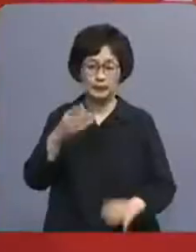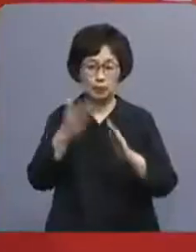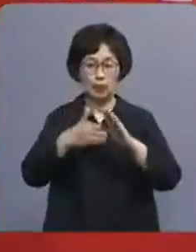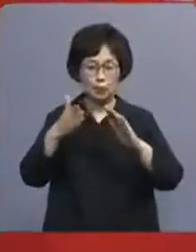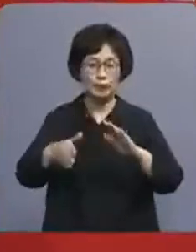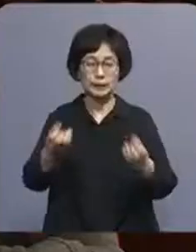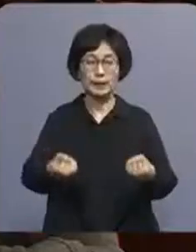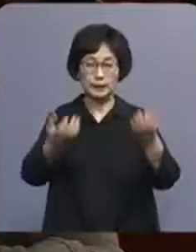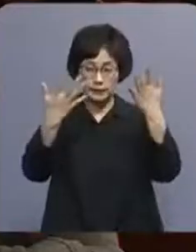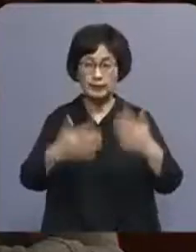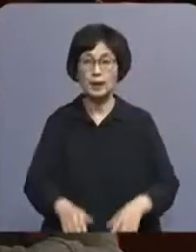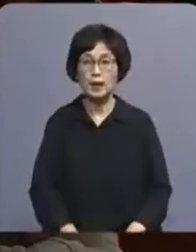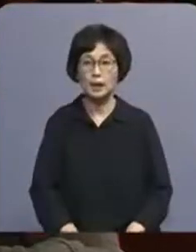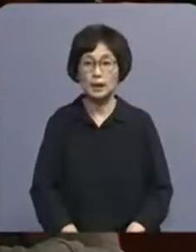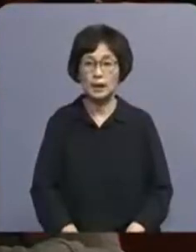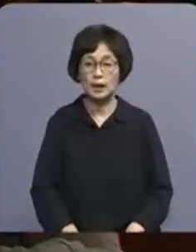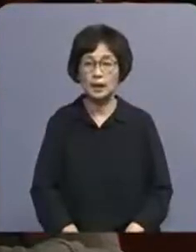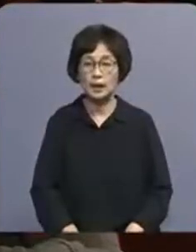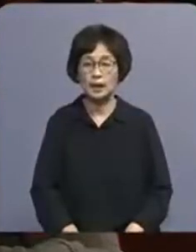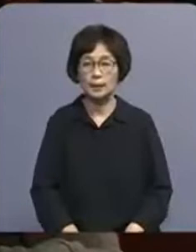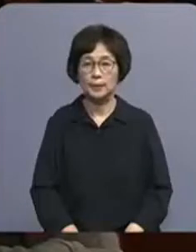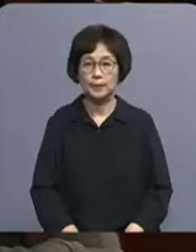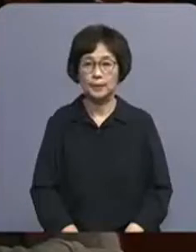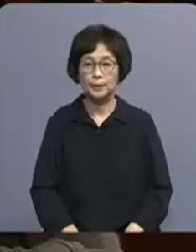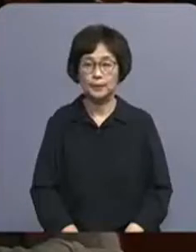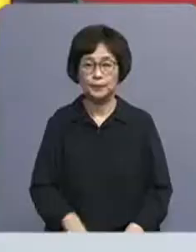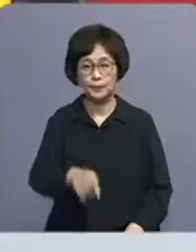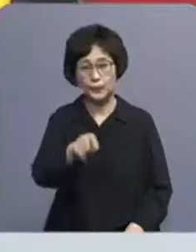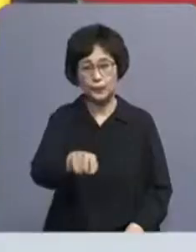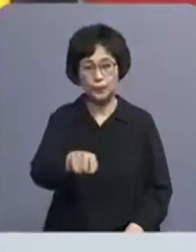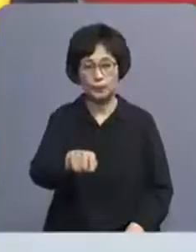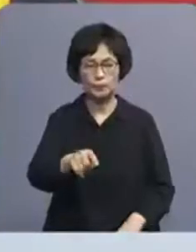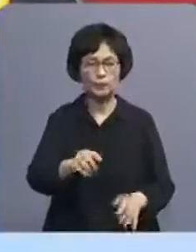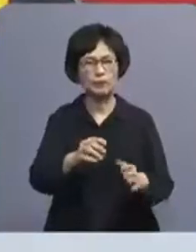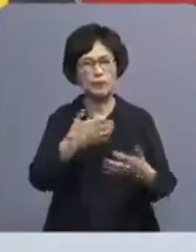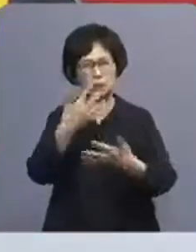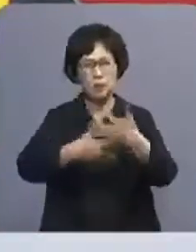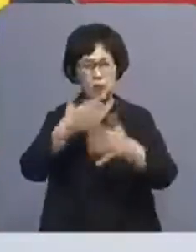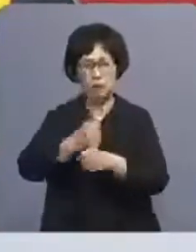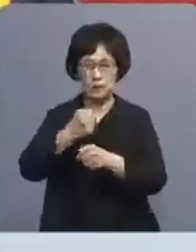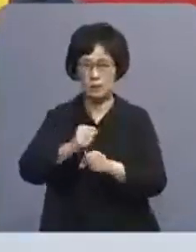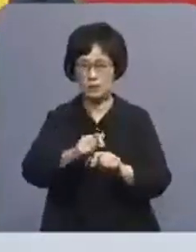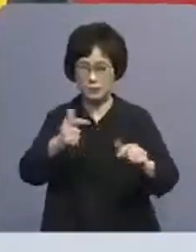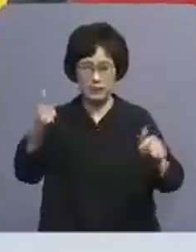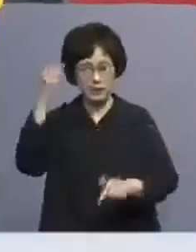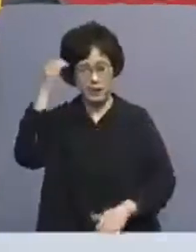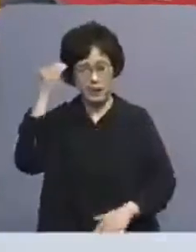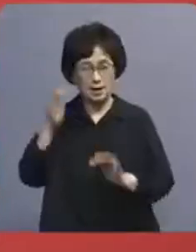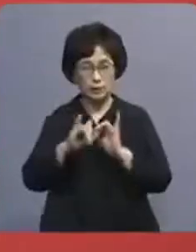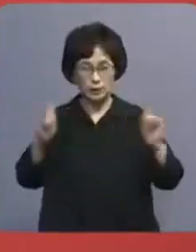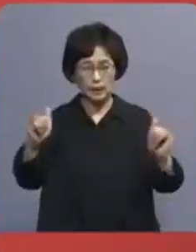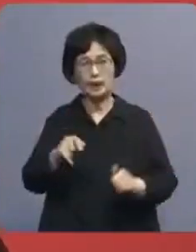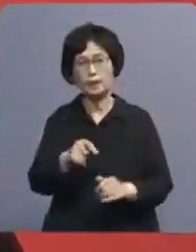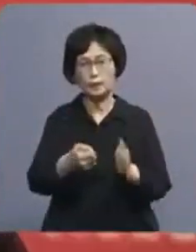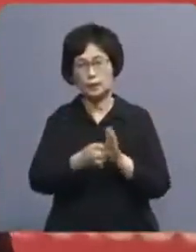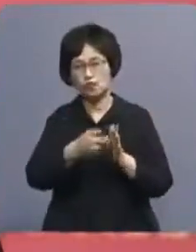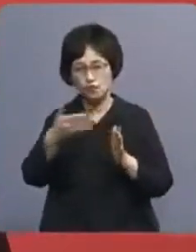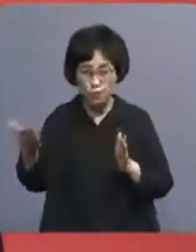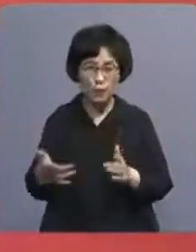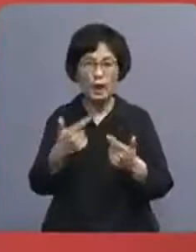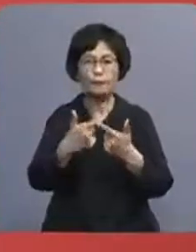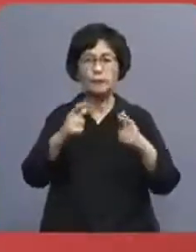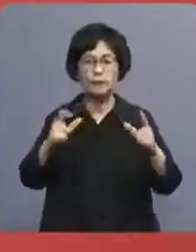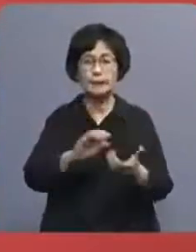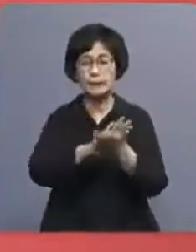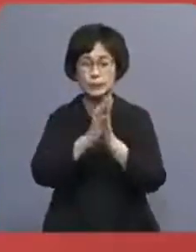행사입니다. 중경 3인과 화양연어, 무간도 등의 작품으로 한국 팬에게도 친근한 양조위 배우는 부산의